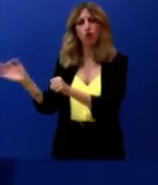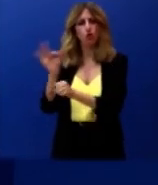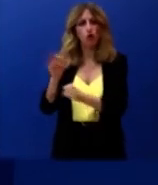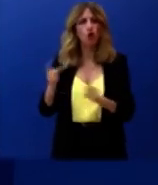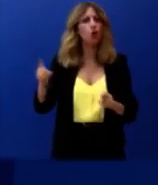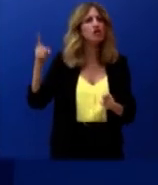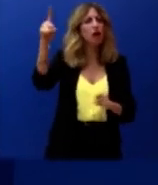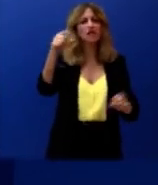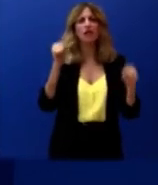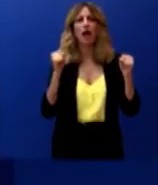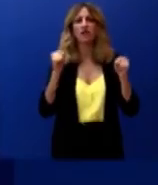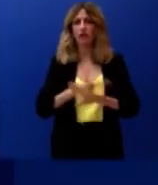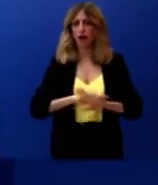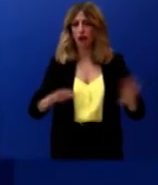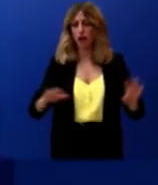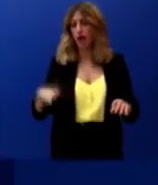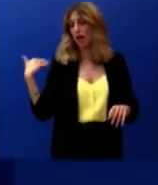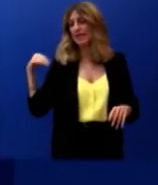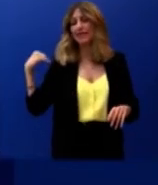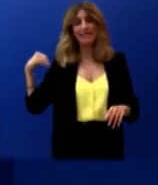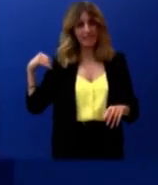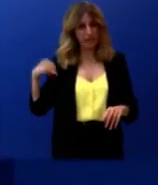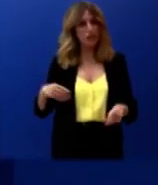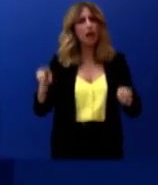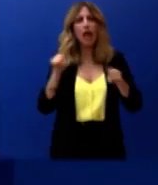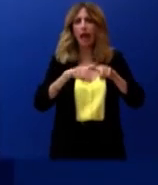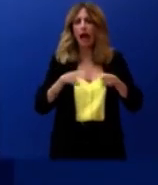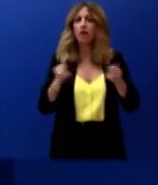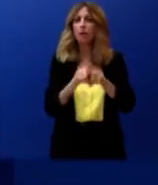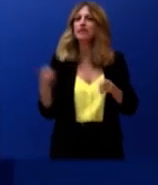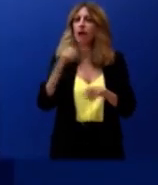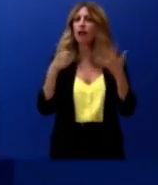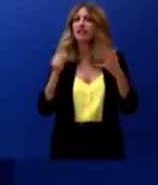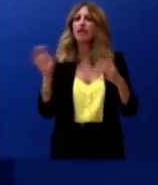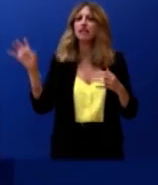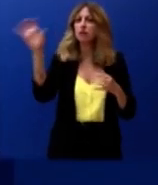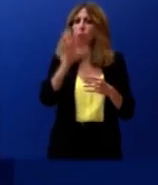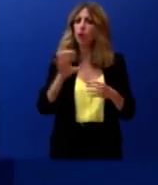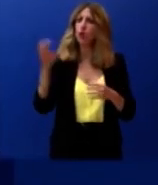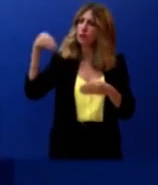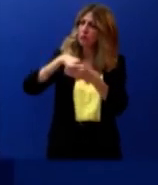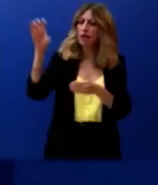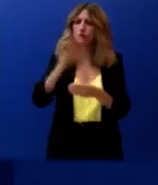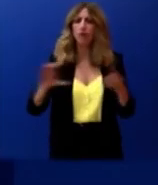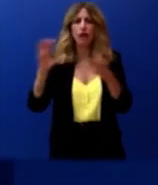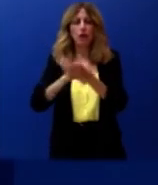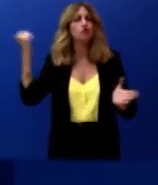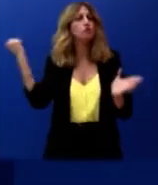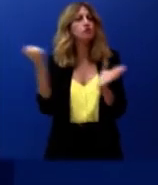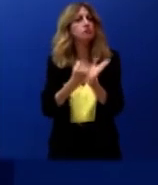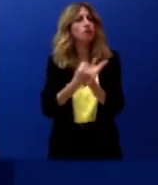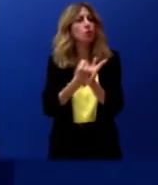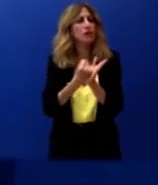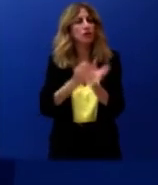μαζί με άλλες 6 χώρες της Ευρωπαϊκής Ένωσης ενεργοποίησαν το Ευρωπαϊκό Πιστοποιητικό COVID. Είναι μάλιστα εξαιρετικά σημαντικό